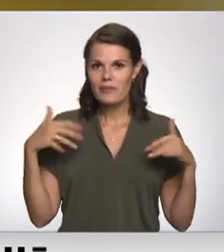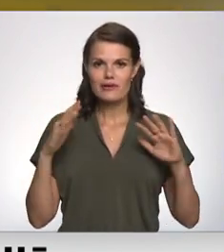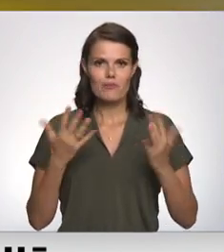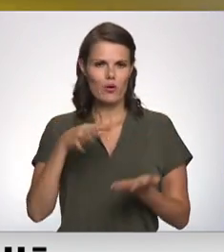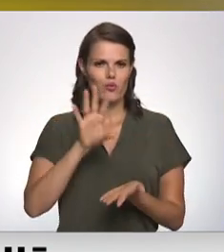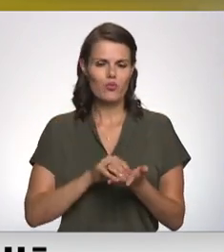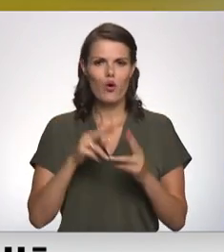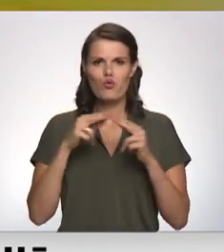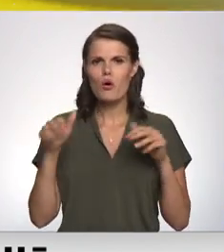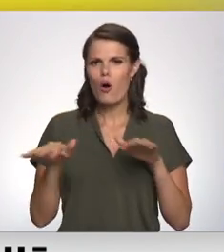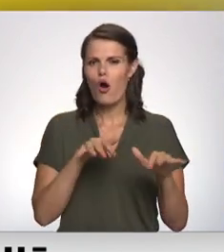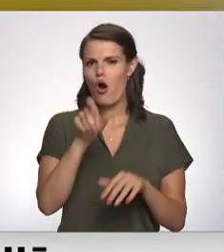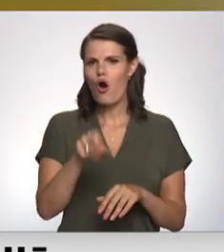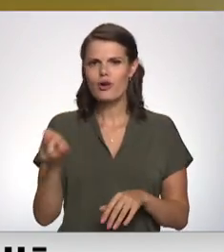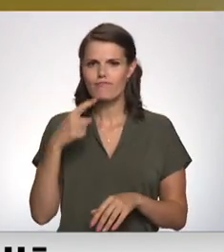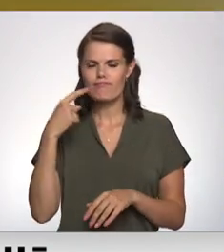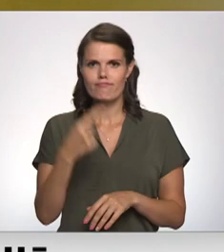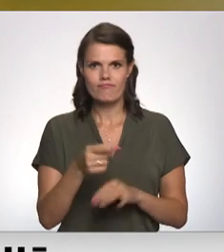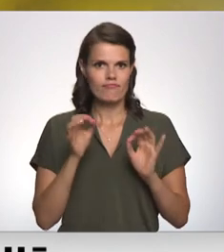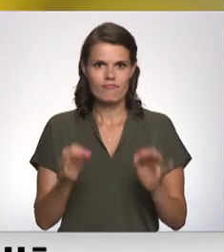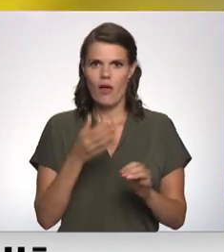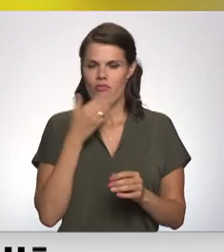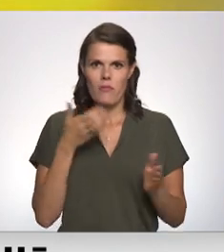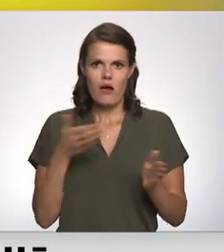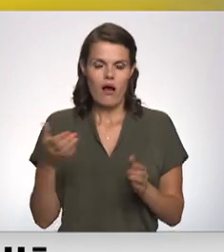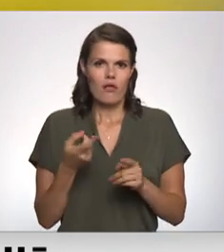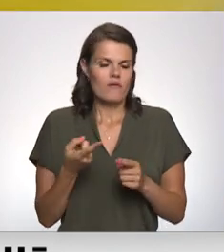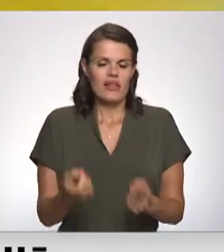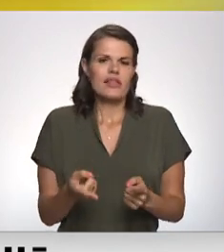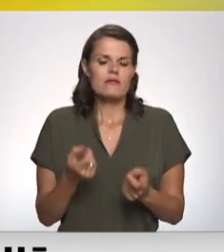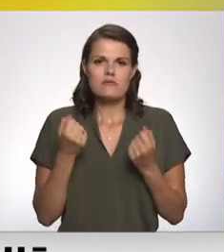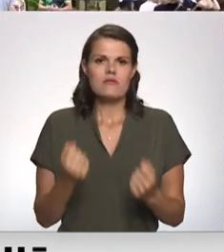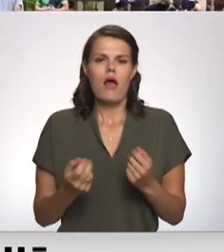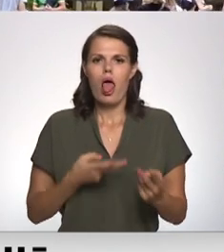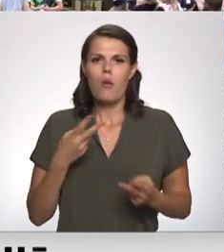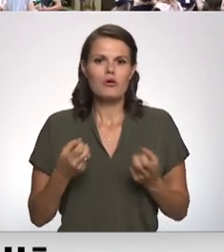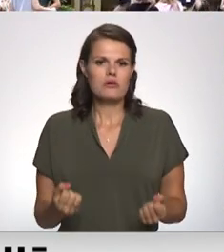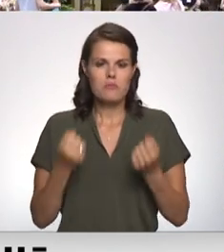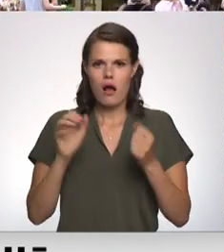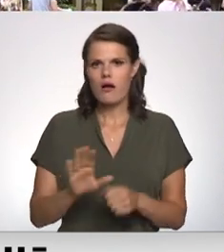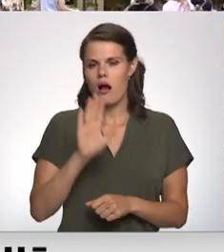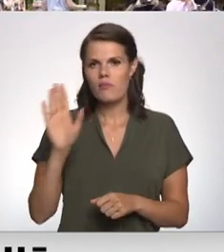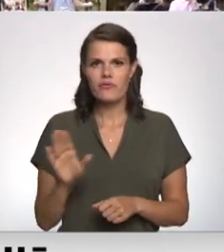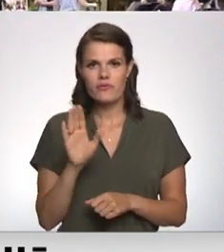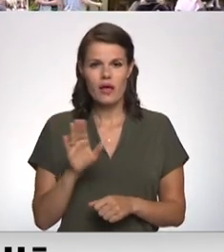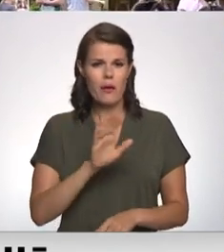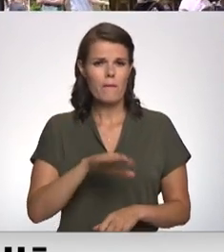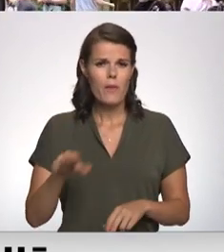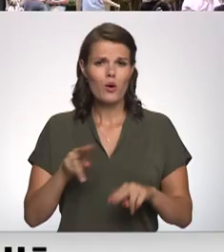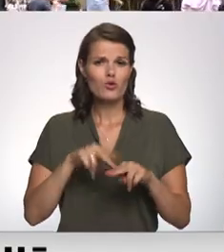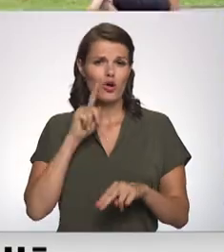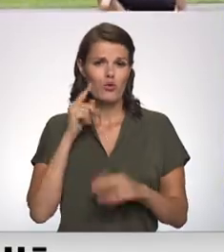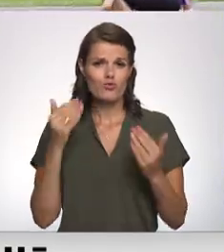nometņu organizatori atzīst, ka nebija gatavi tik emocionāli smagām dienām. Bērniem un jauniešiem, kuri šobrīd